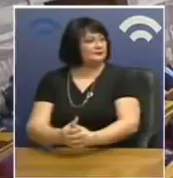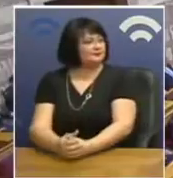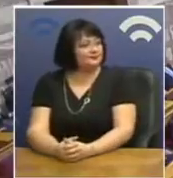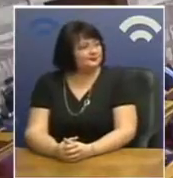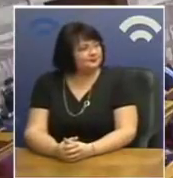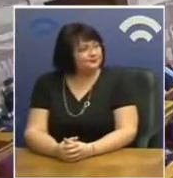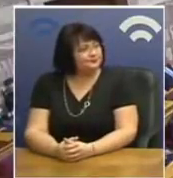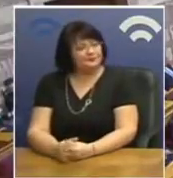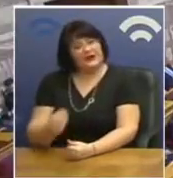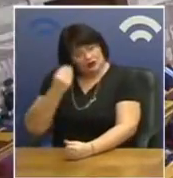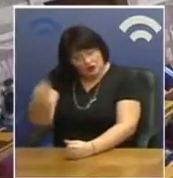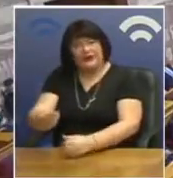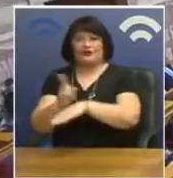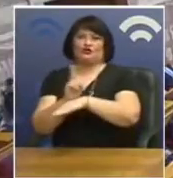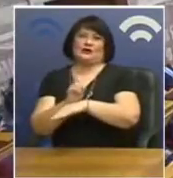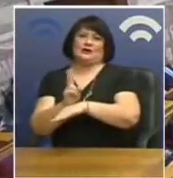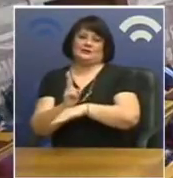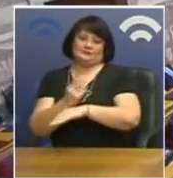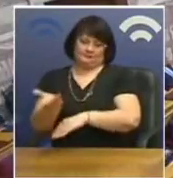Το καταθέτω.